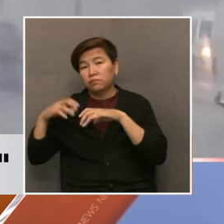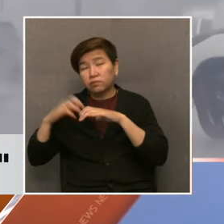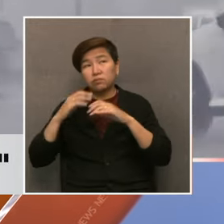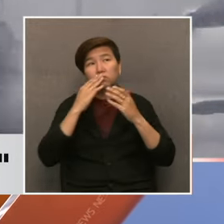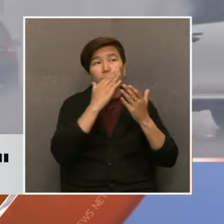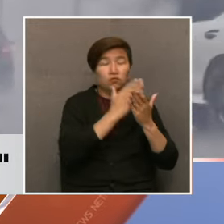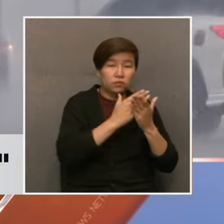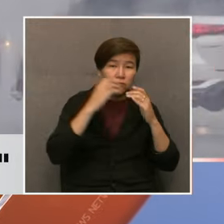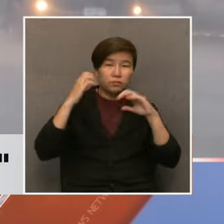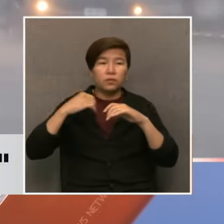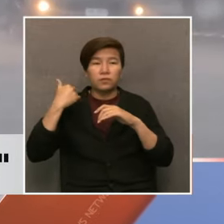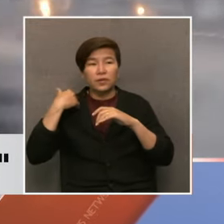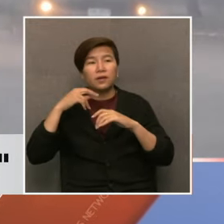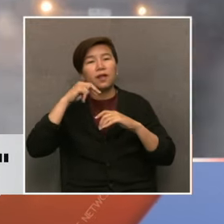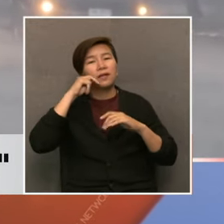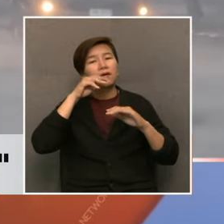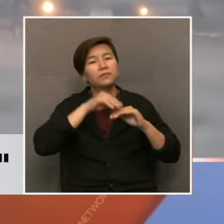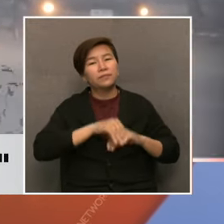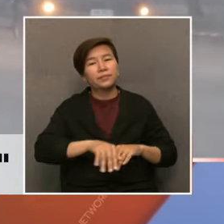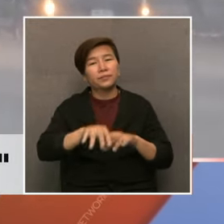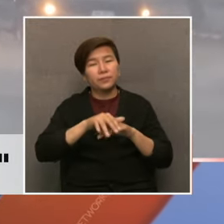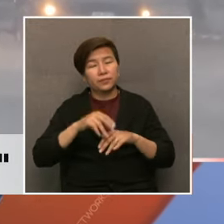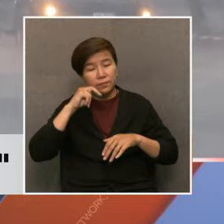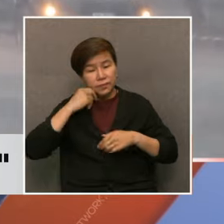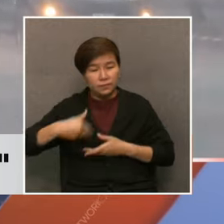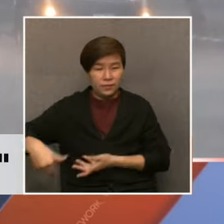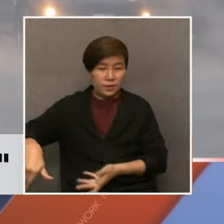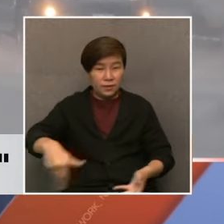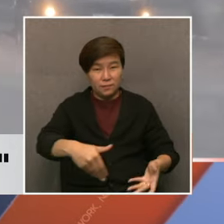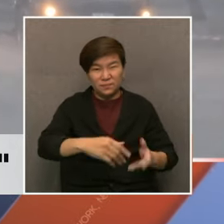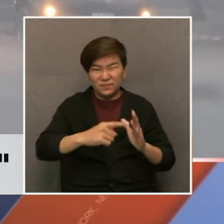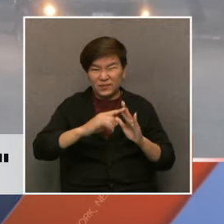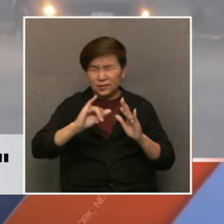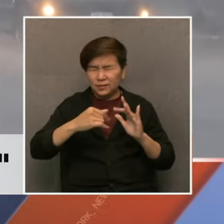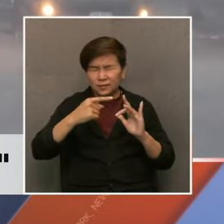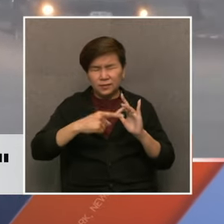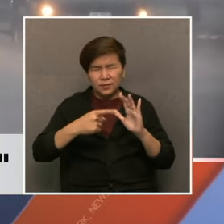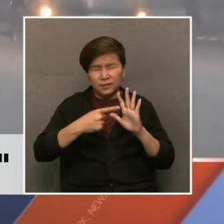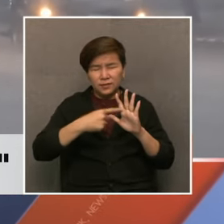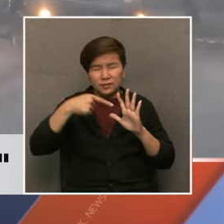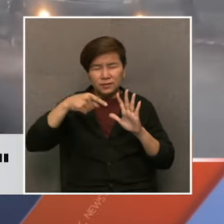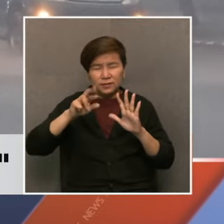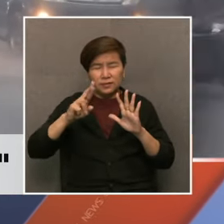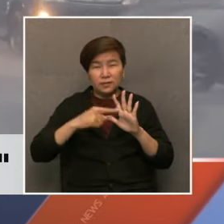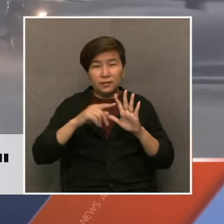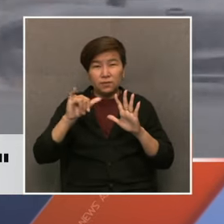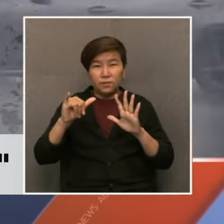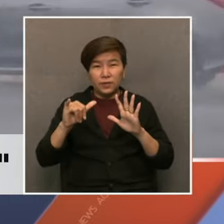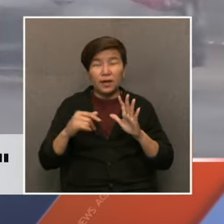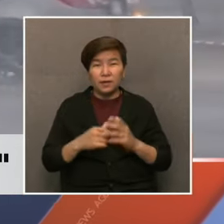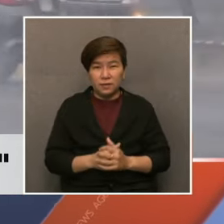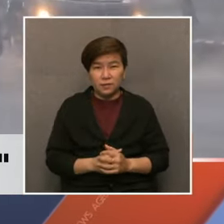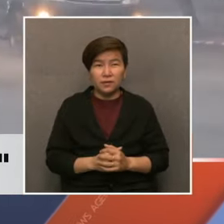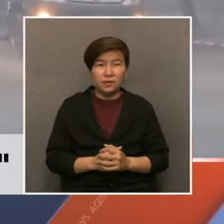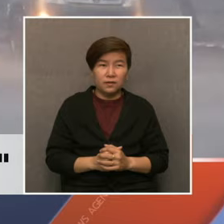ที่ไหลอยู่ในบริเวณลุ่มน้ำเจ้าพระยานะครับก็จะเพิ่มขึ้นด้วยนะครับแล้วก็ประกอบกับถ้าเกิดมีฝ